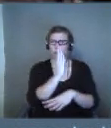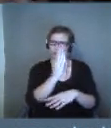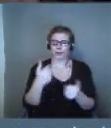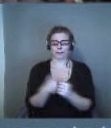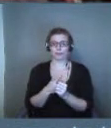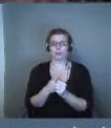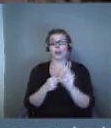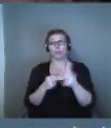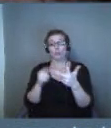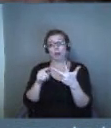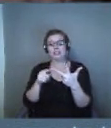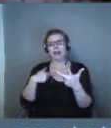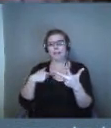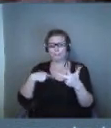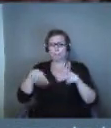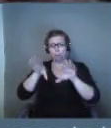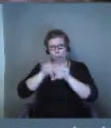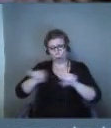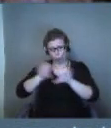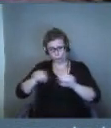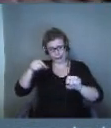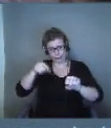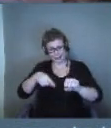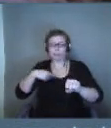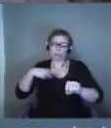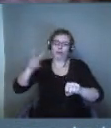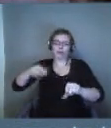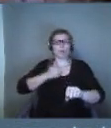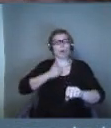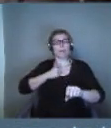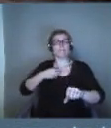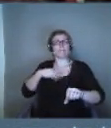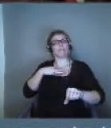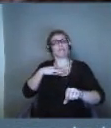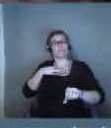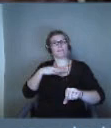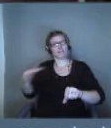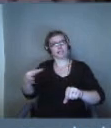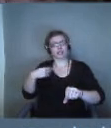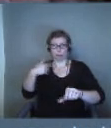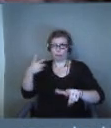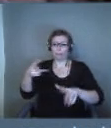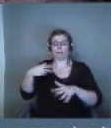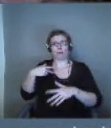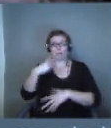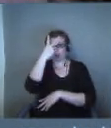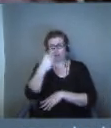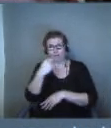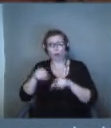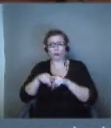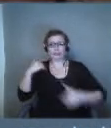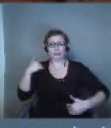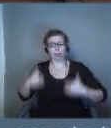permettre, j'oserais dire, parce que j'ai un fils qui est lourdement handicapé, qui est aveugle et biplégique, il a été écrasé, vous savez, entre 2 camions sur l'autoroute, il n'y est pour